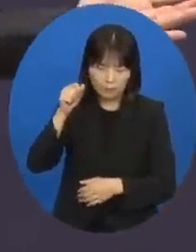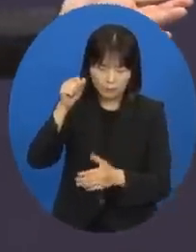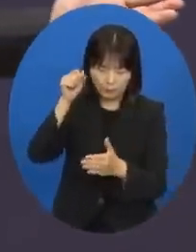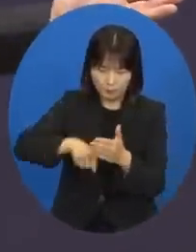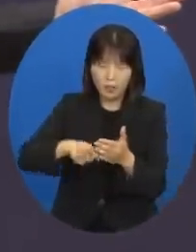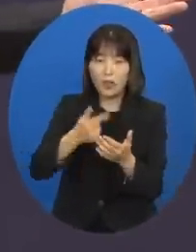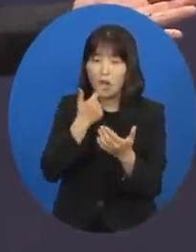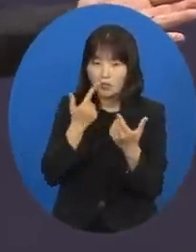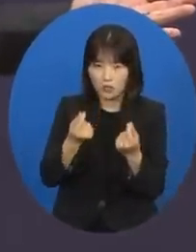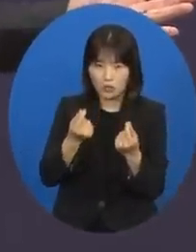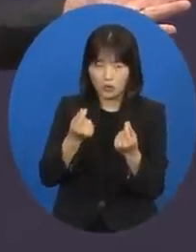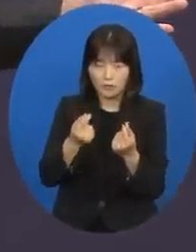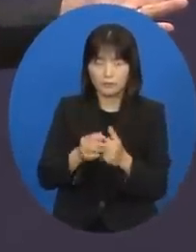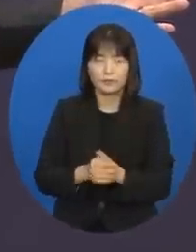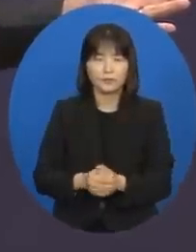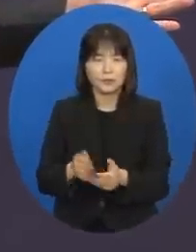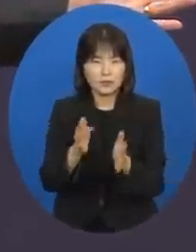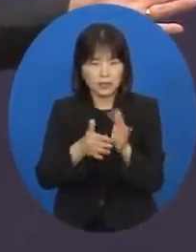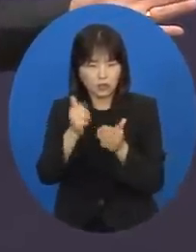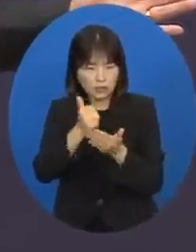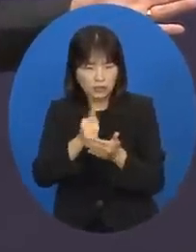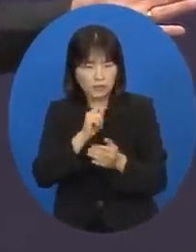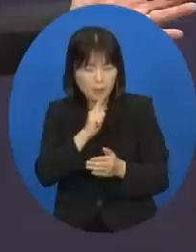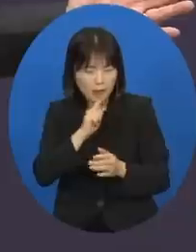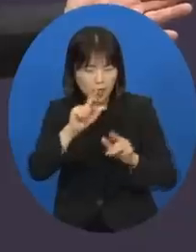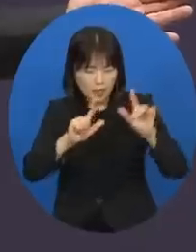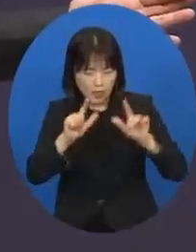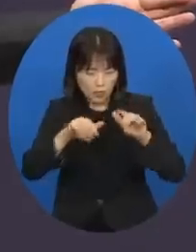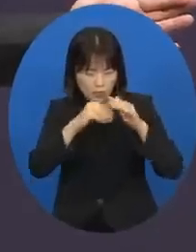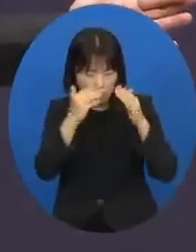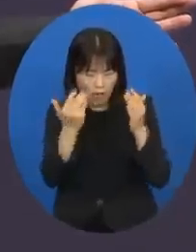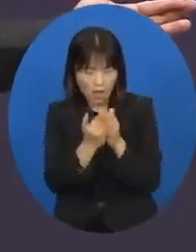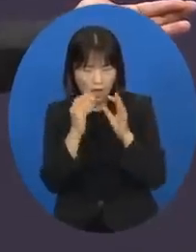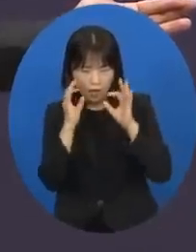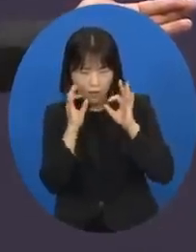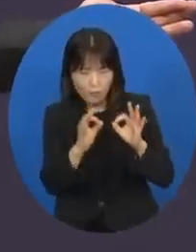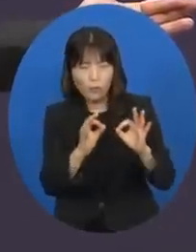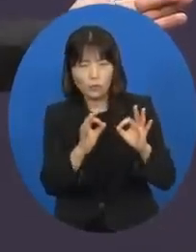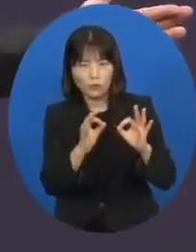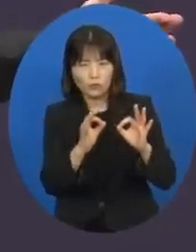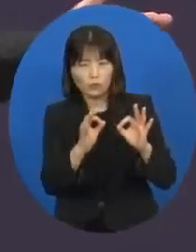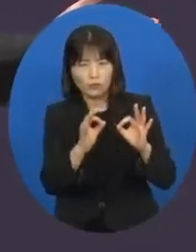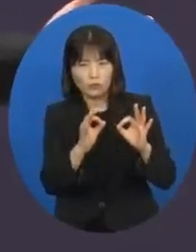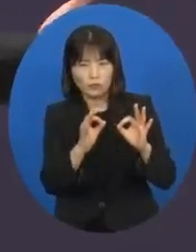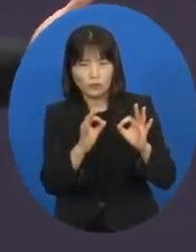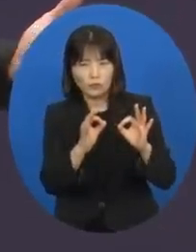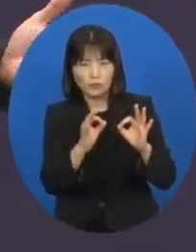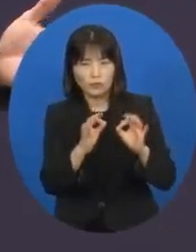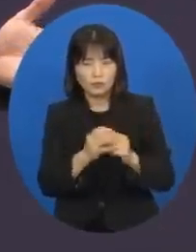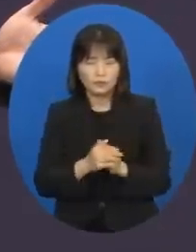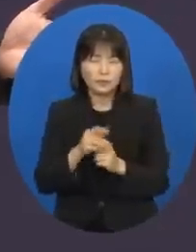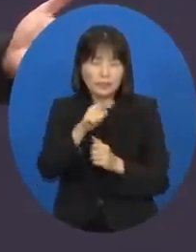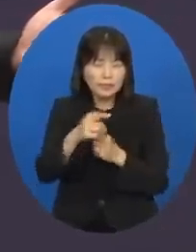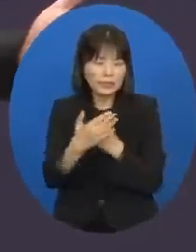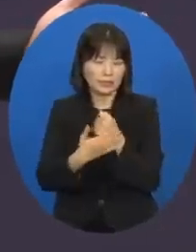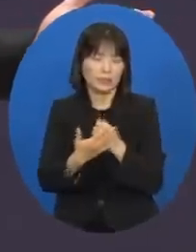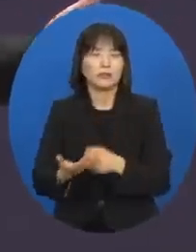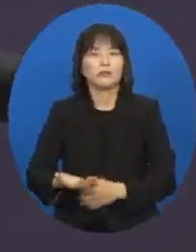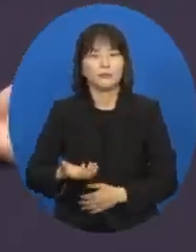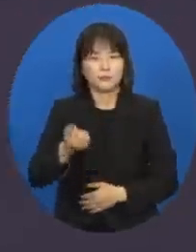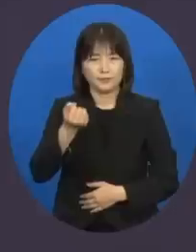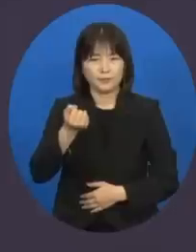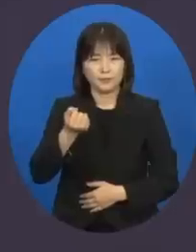꼼짝없이 예수님을 바라보고 예수님의 말과 태도와 그 모든 것을 볼 수밖에 없었던 그 은혜를 누리게 된